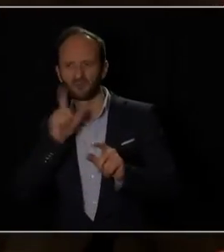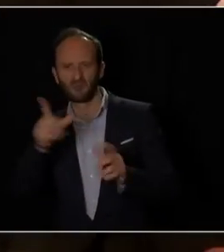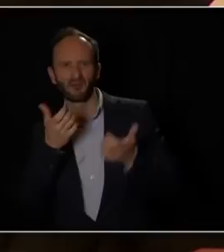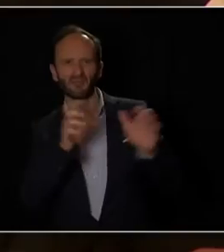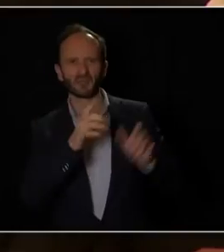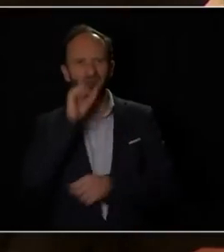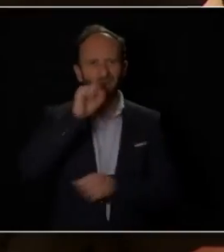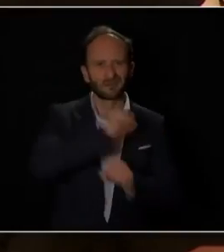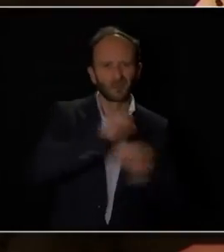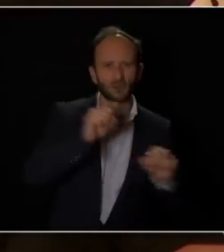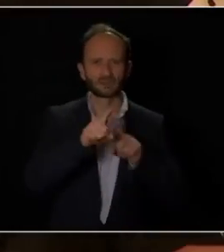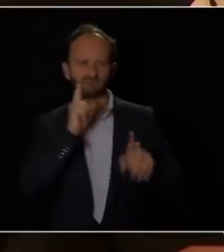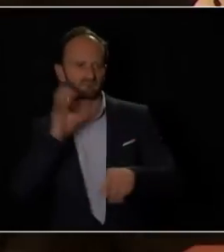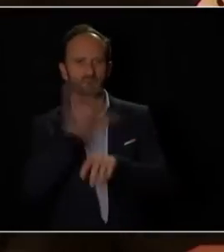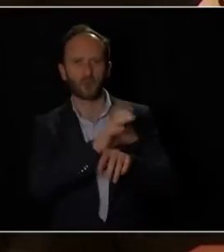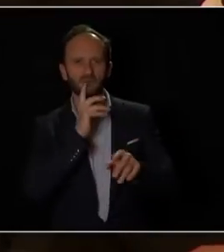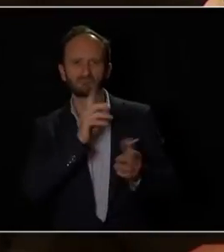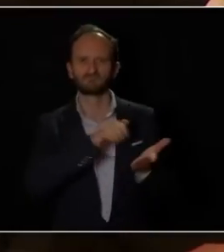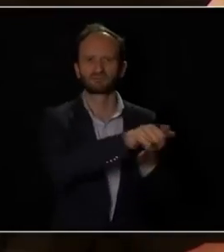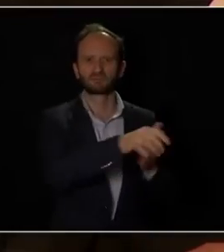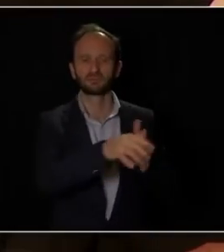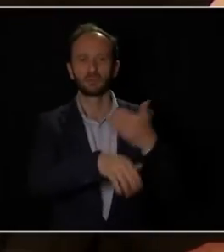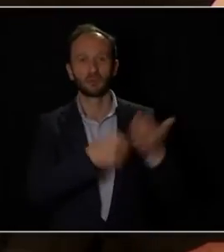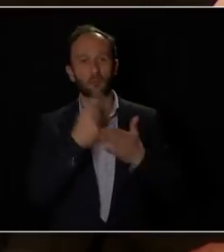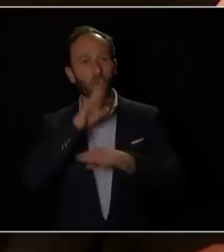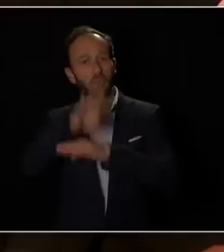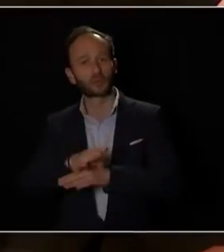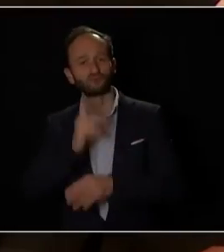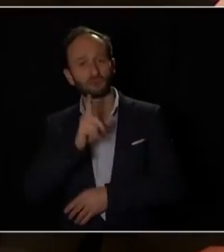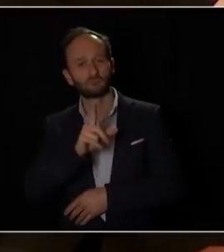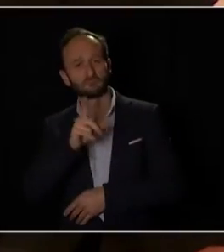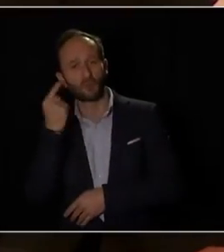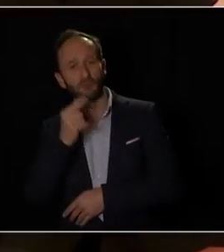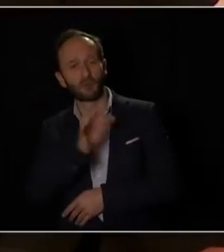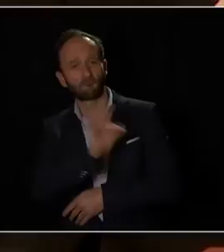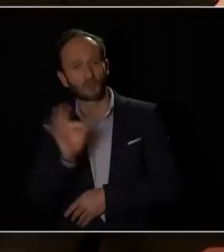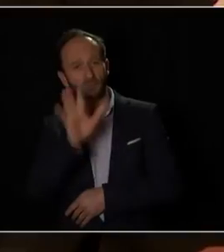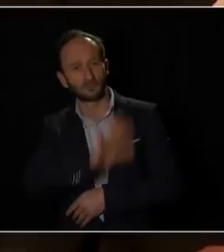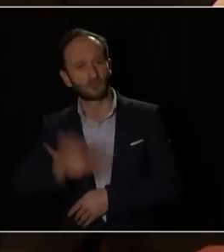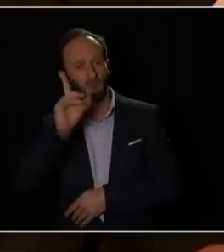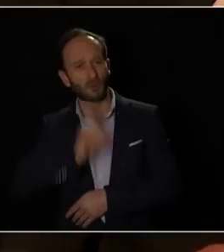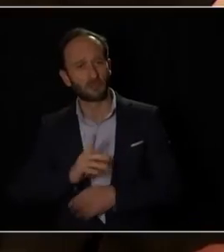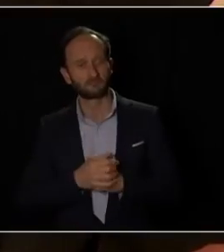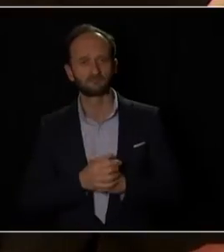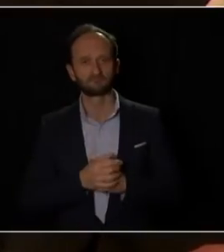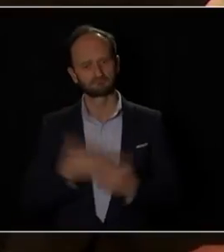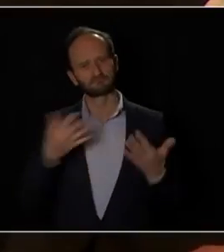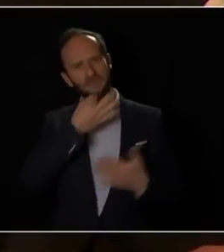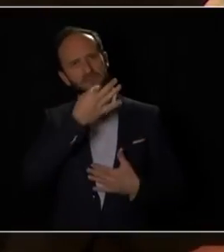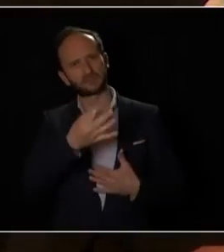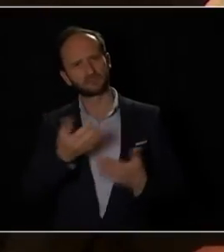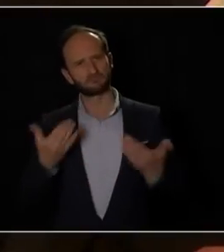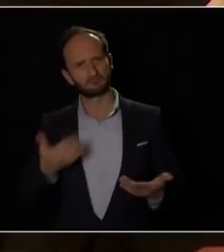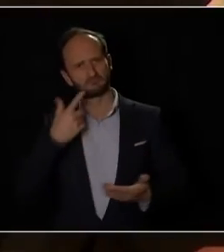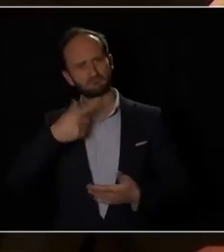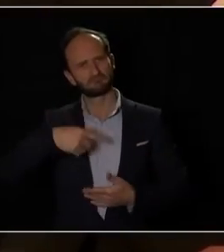les terroristes et pour protéger les Françaises et les Français. Je leur exprime ici, en notre nom à tous, notre